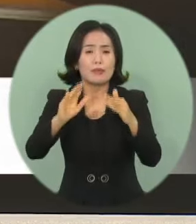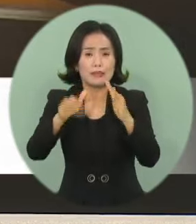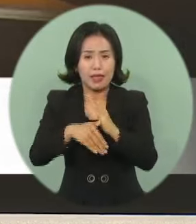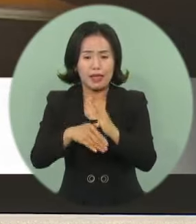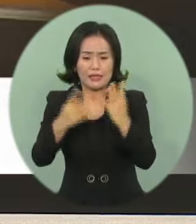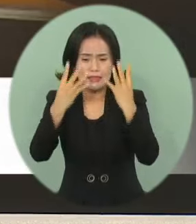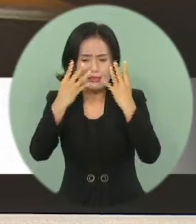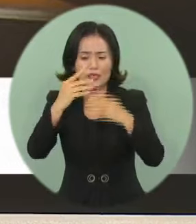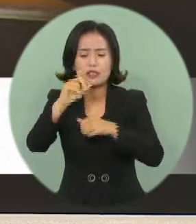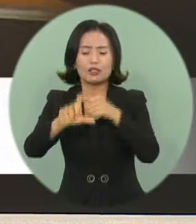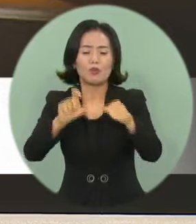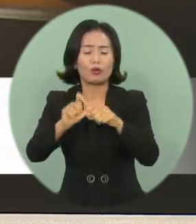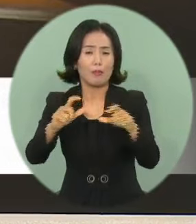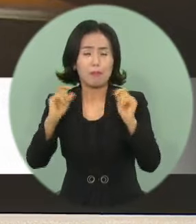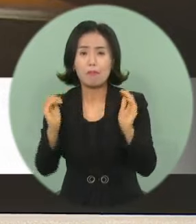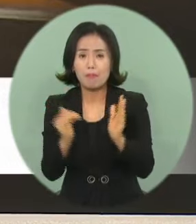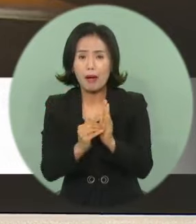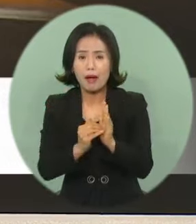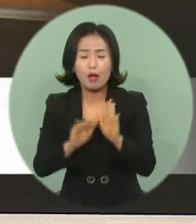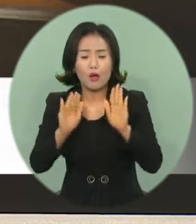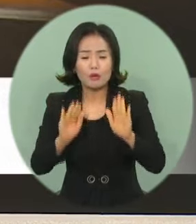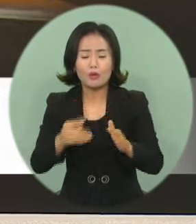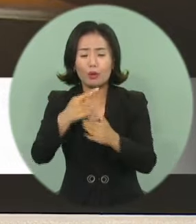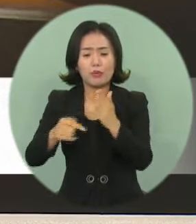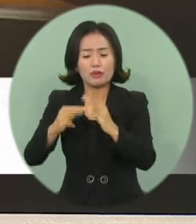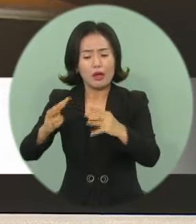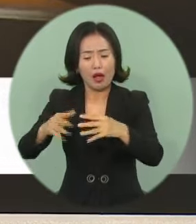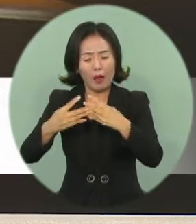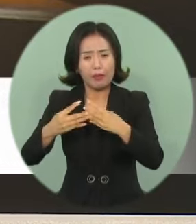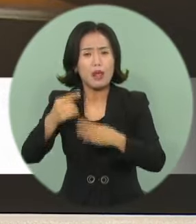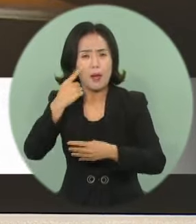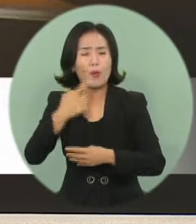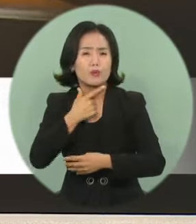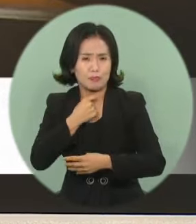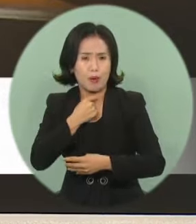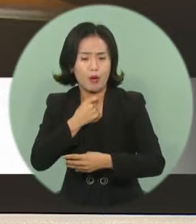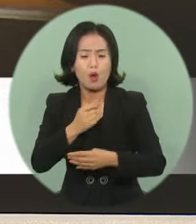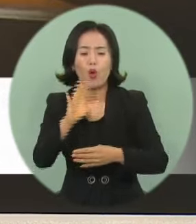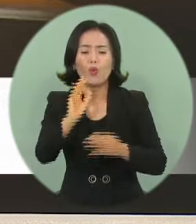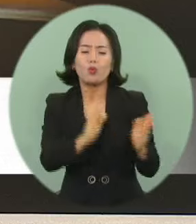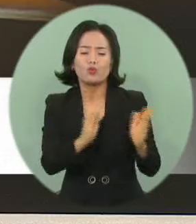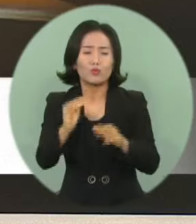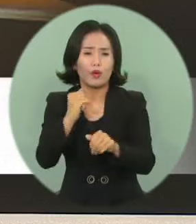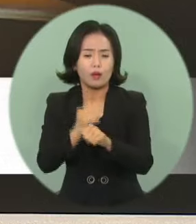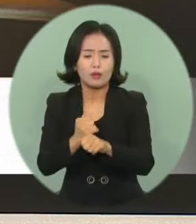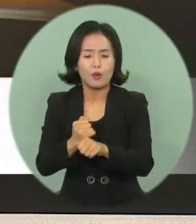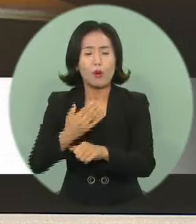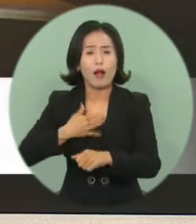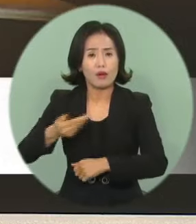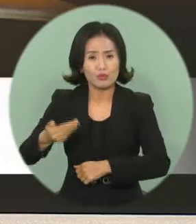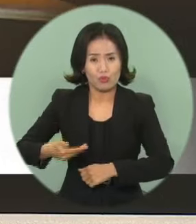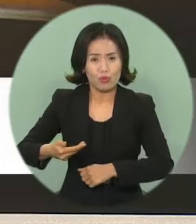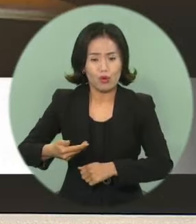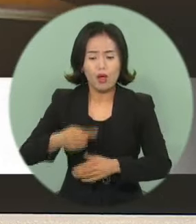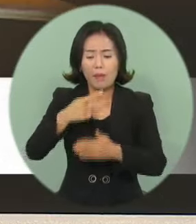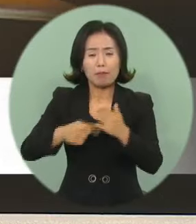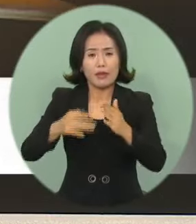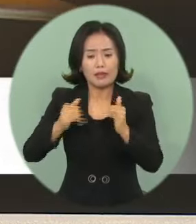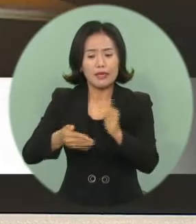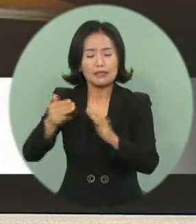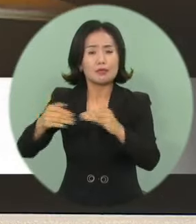15년을 선고받고 항소한 가해자는 최근 피해자와 합의를 보겠다며 공탁을 준비하고 있는 걸로 전해졌는데요. 피해자